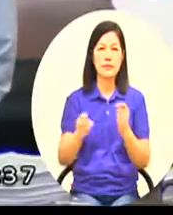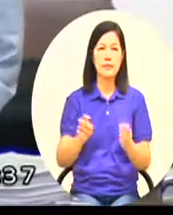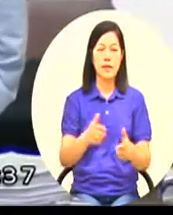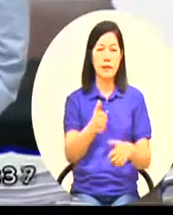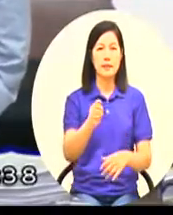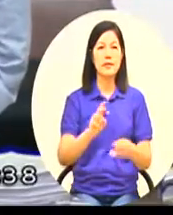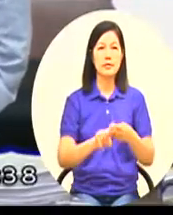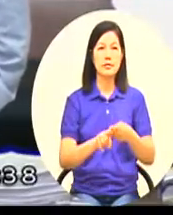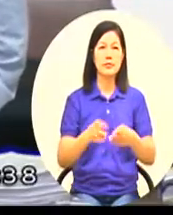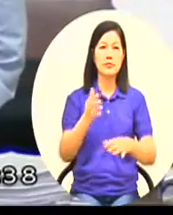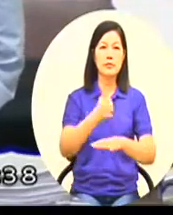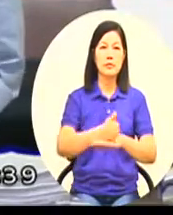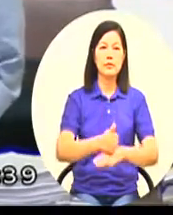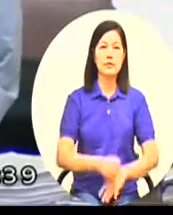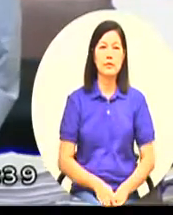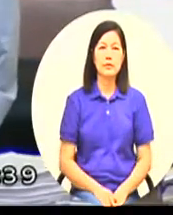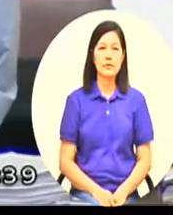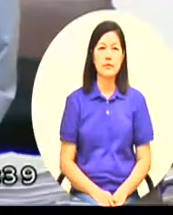席。